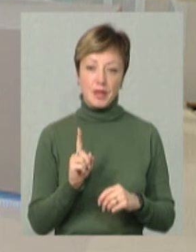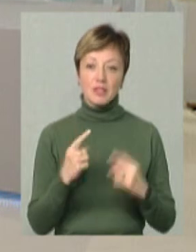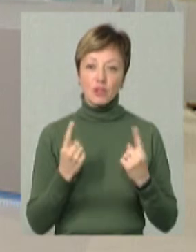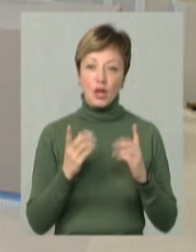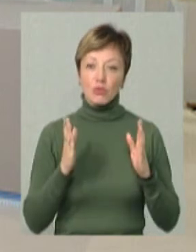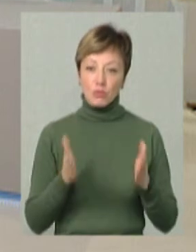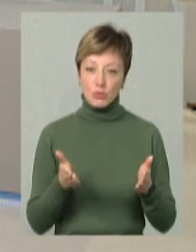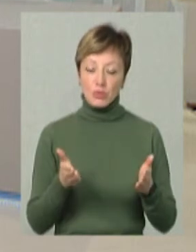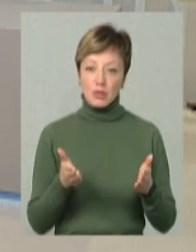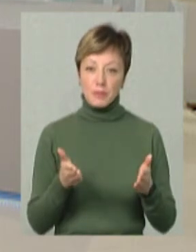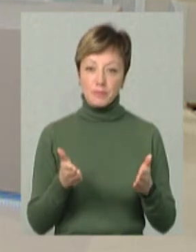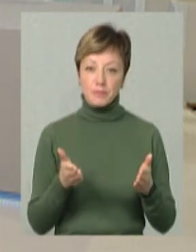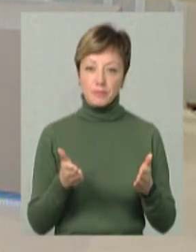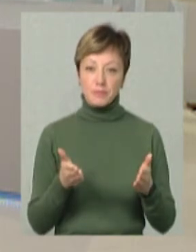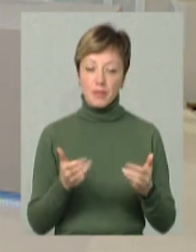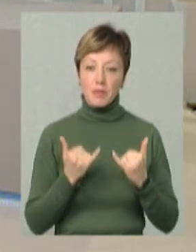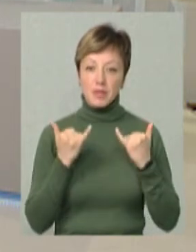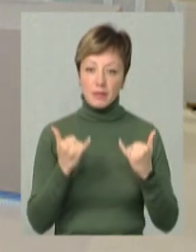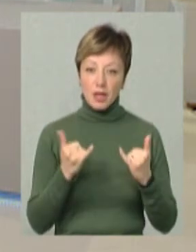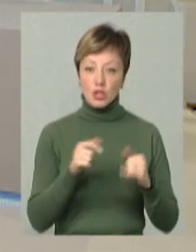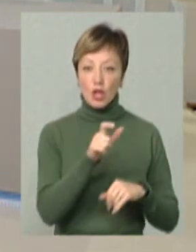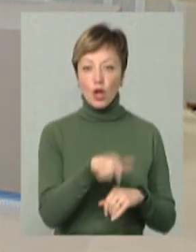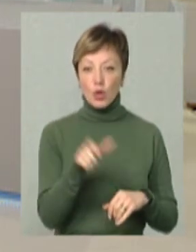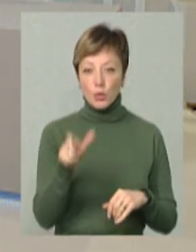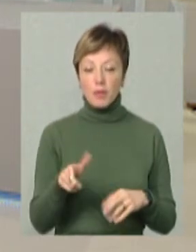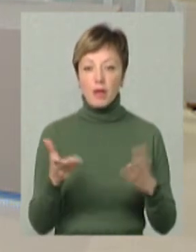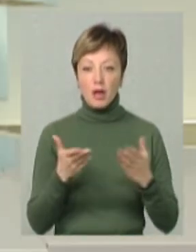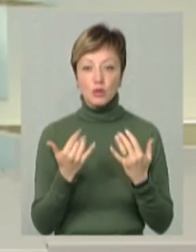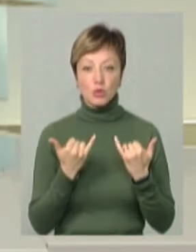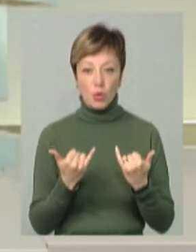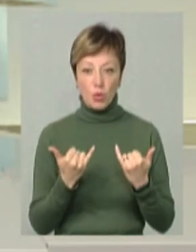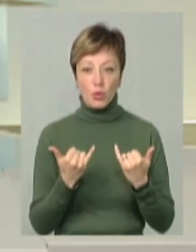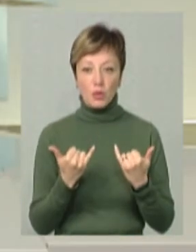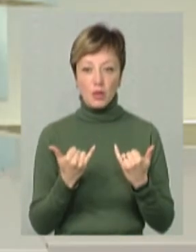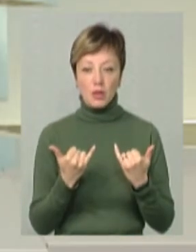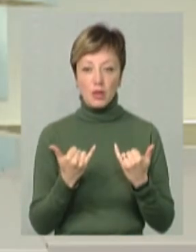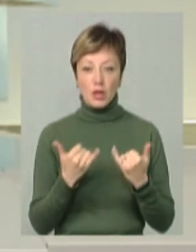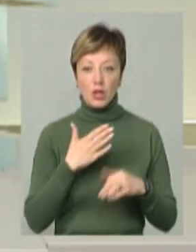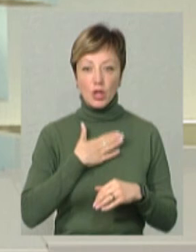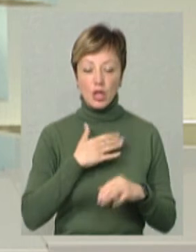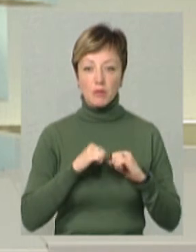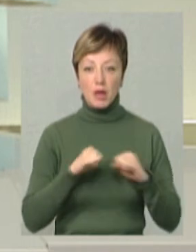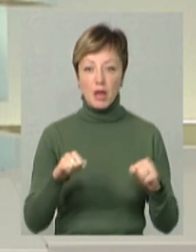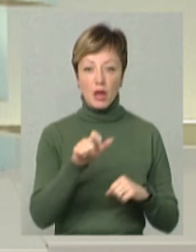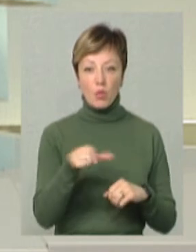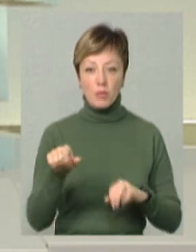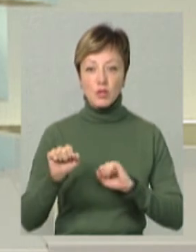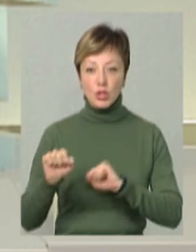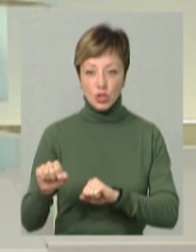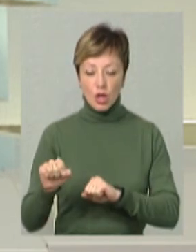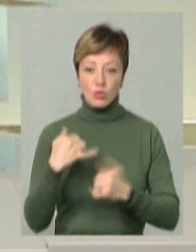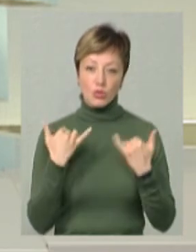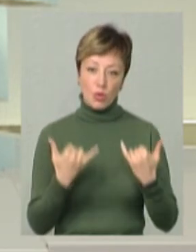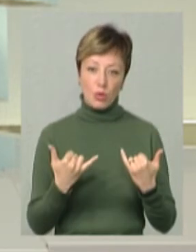звичайно, буде і присвячена тим людям, які сьогодні, і нашим героям, які